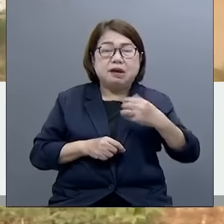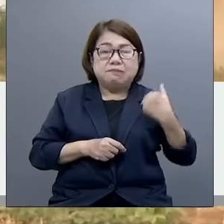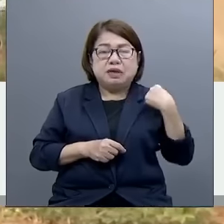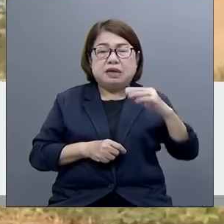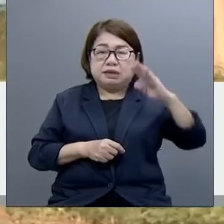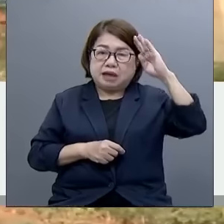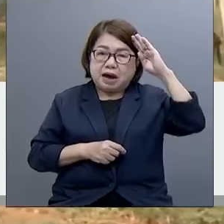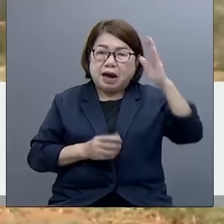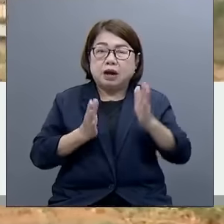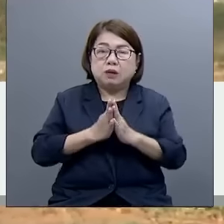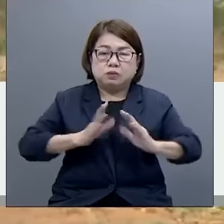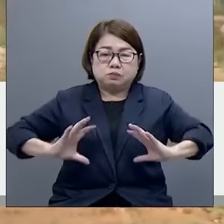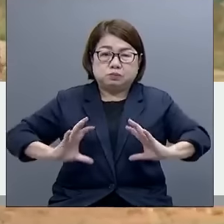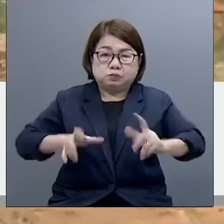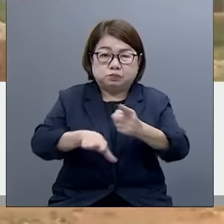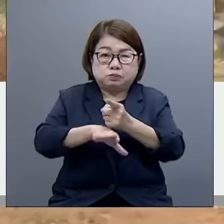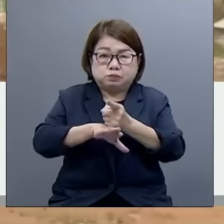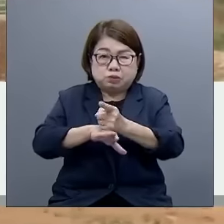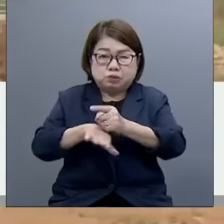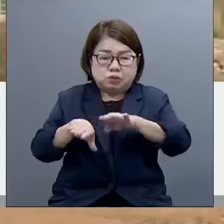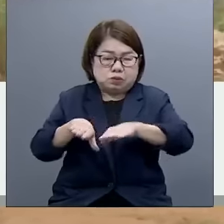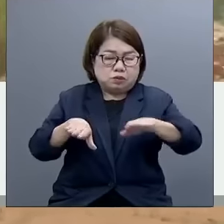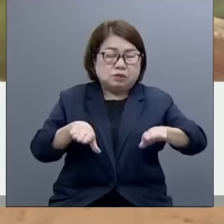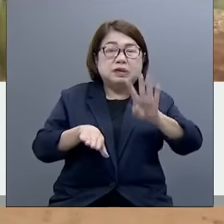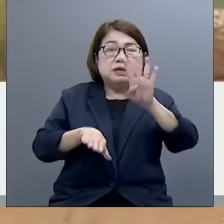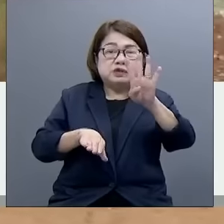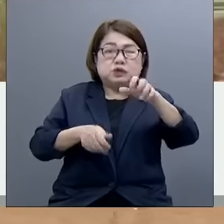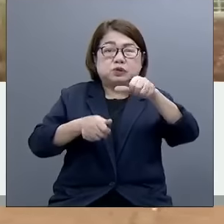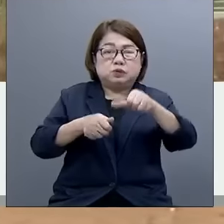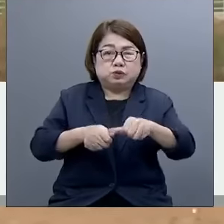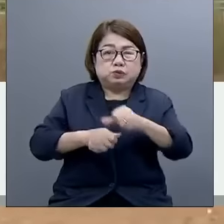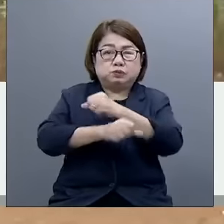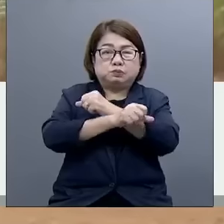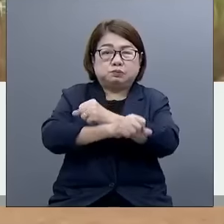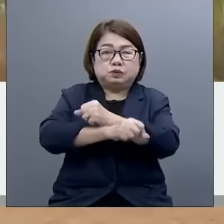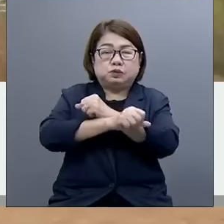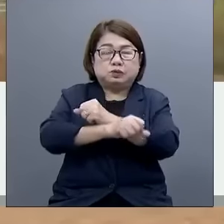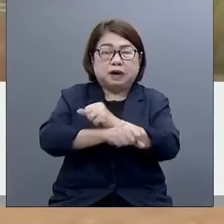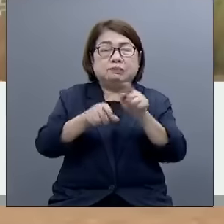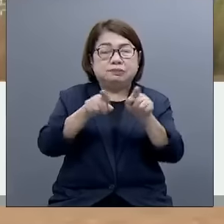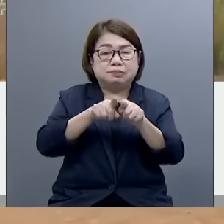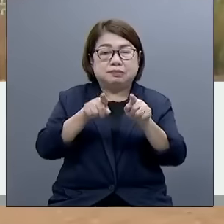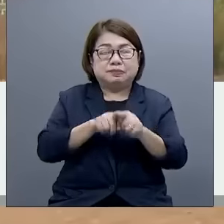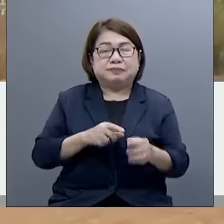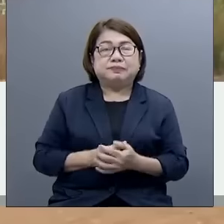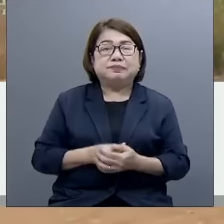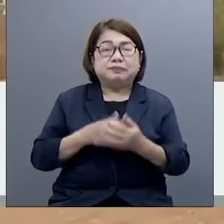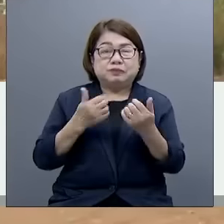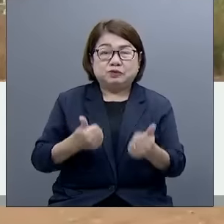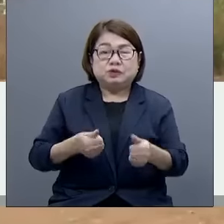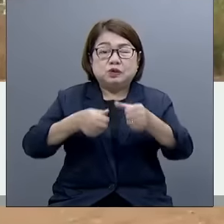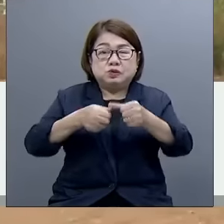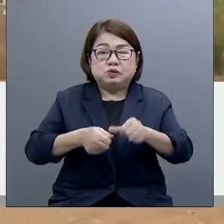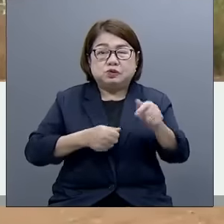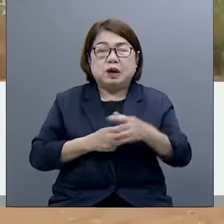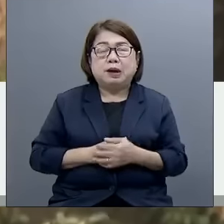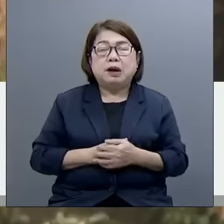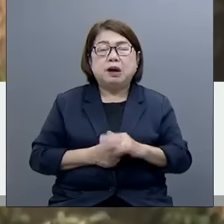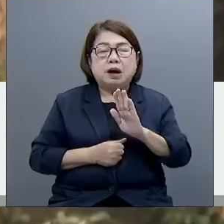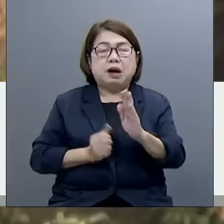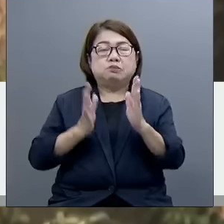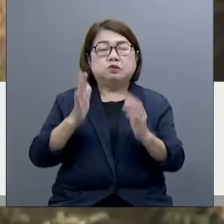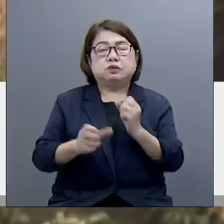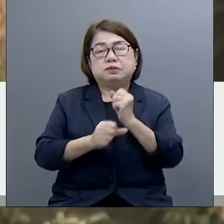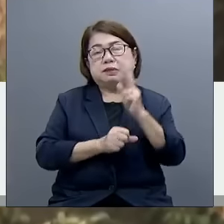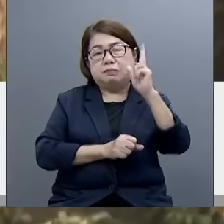ถหุ้มเกาะ4คันนะครับก็ตรึงตามแนวตลอดชายแดนเช่นเดียวกันนะครับล่าสุดจุดนี้นะครับห้ามสื่อเข้าไป